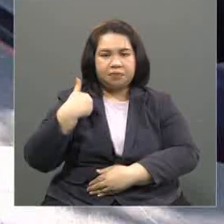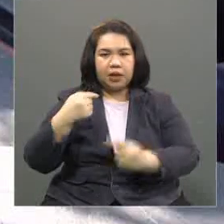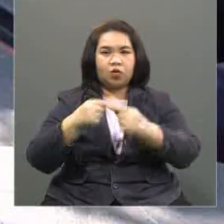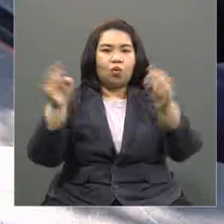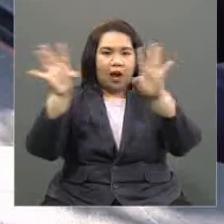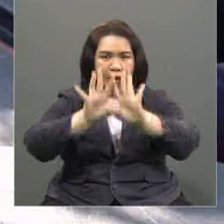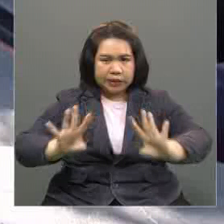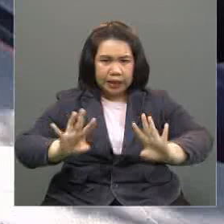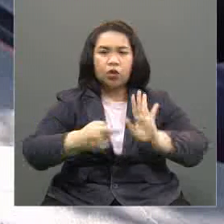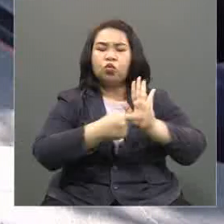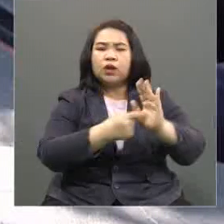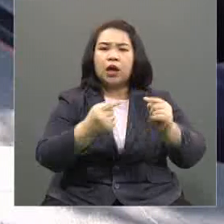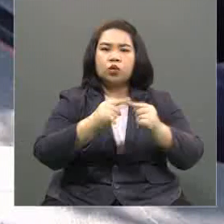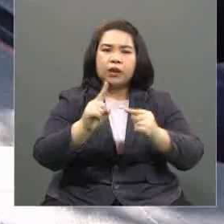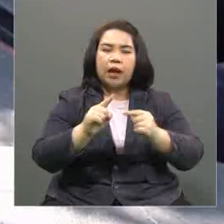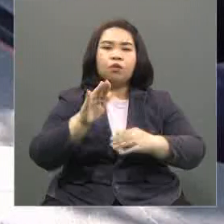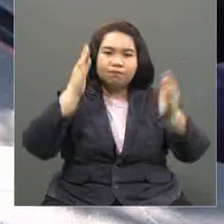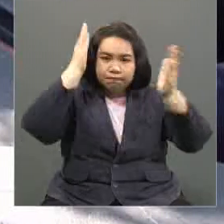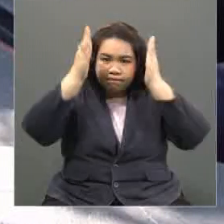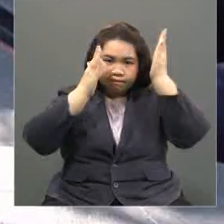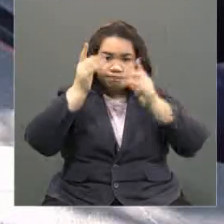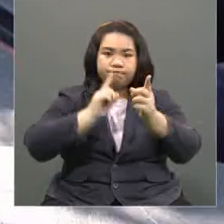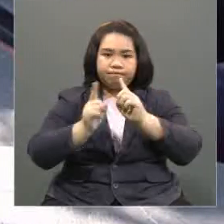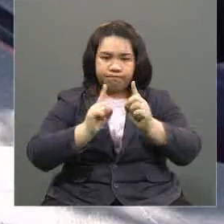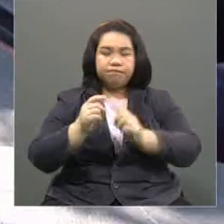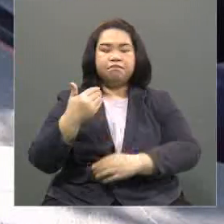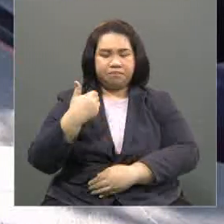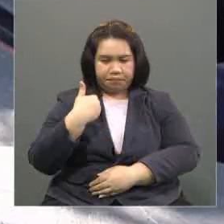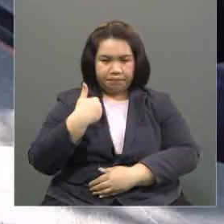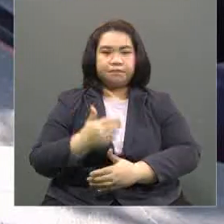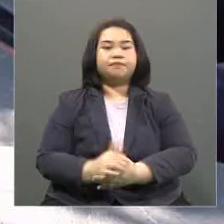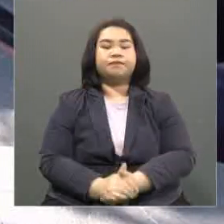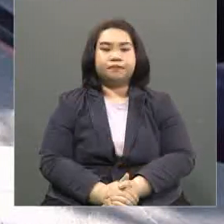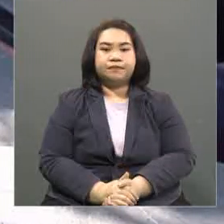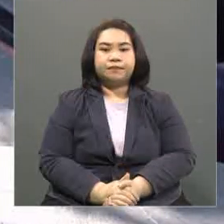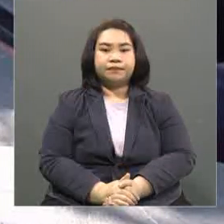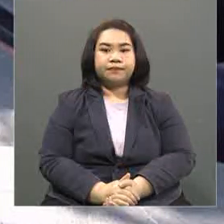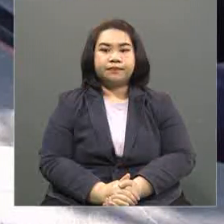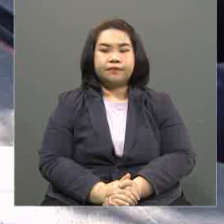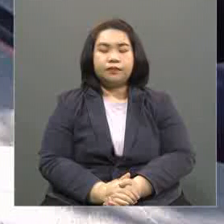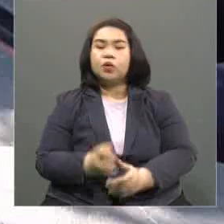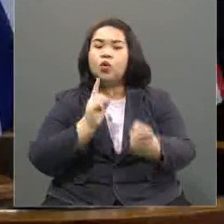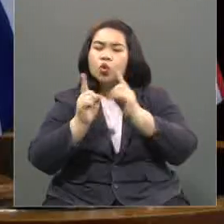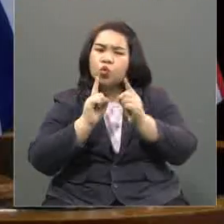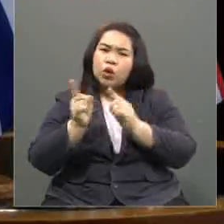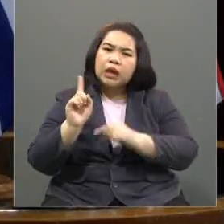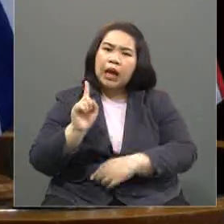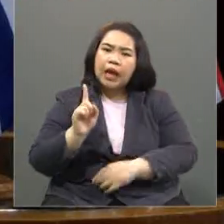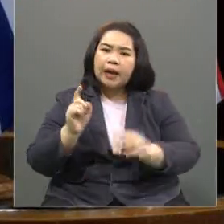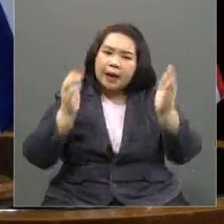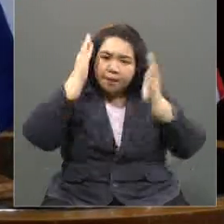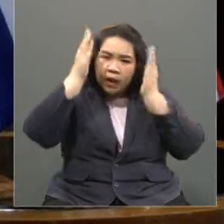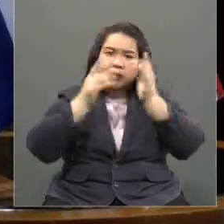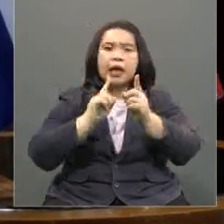เซียนอย่างนายกรัฐมนตรีมาเลเซียนะคะคุณดาโตเซรีอันวาอิบราฮิมด้วยนะคะก็จะมีการหารือกันหลาย